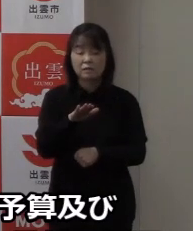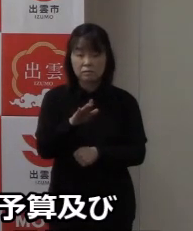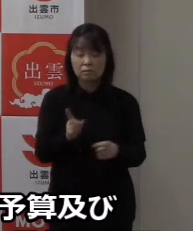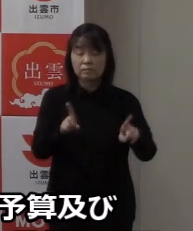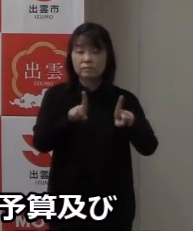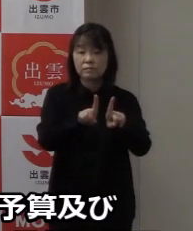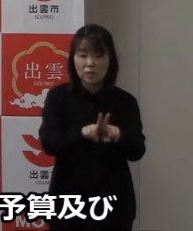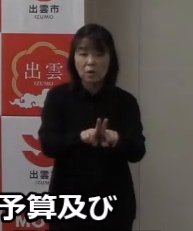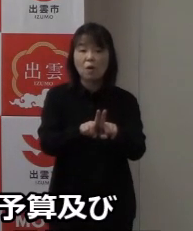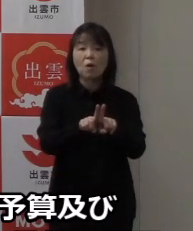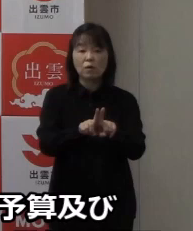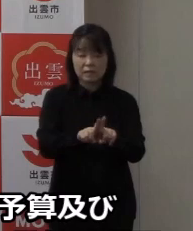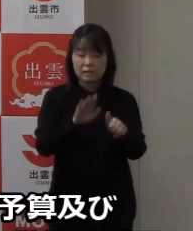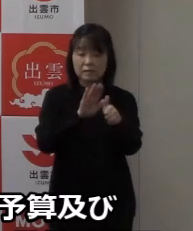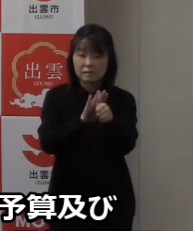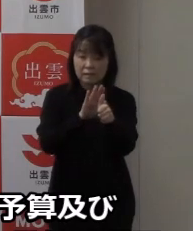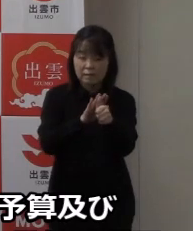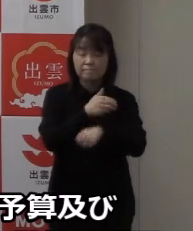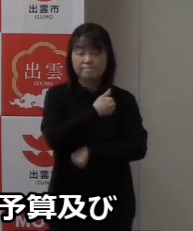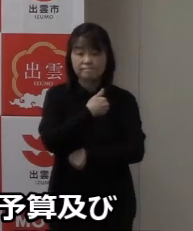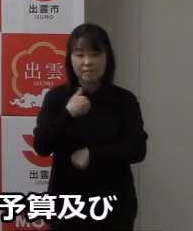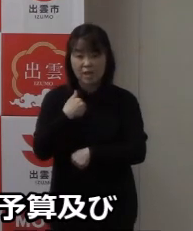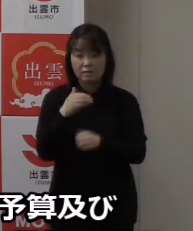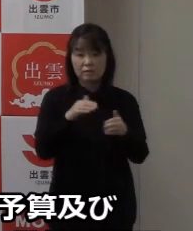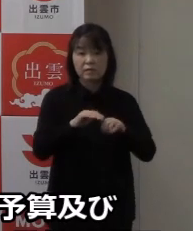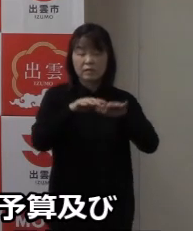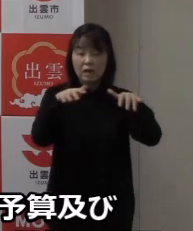的な支援を行えるようにしたいと考えております。